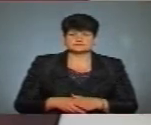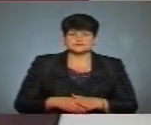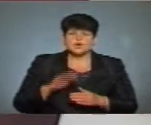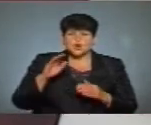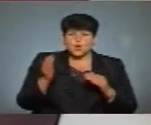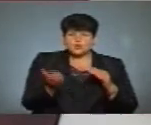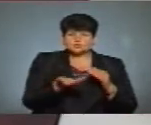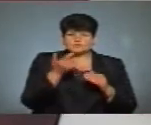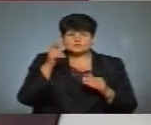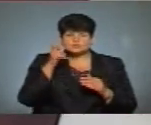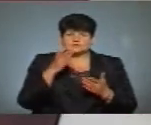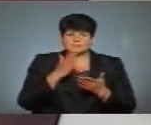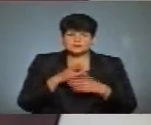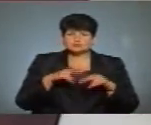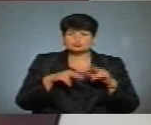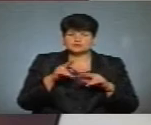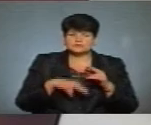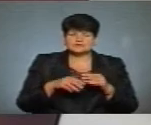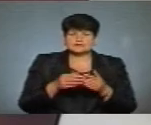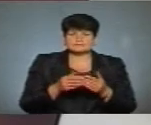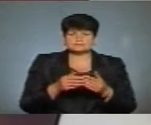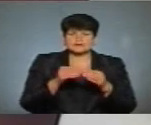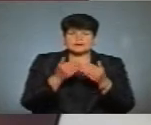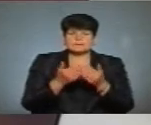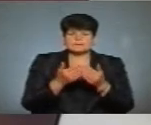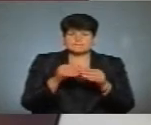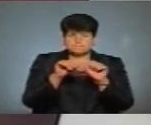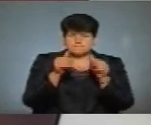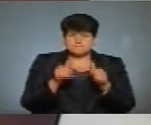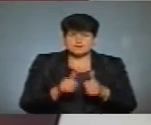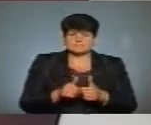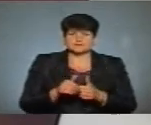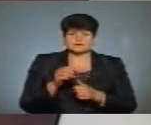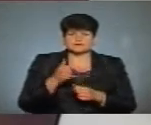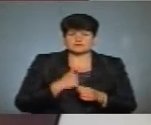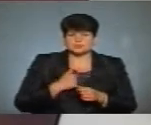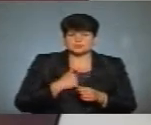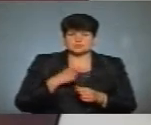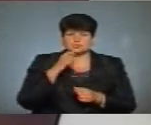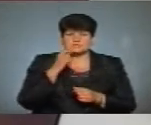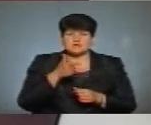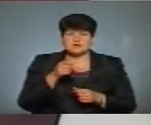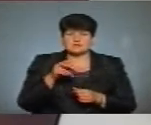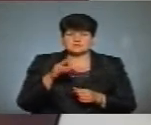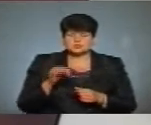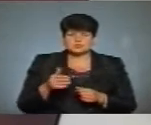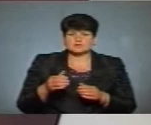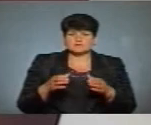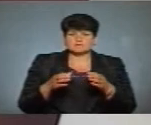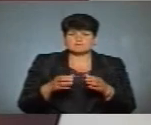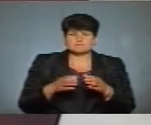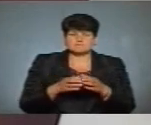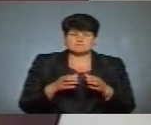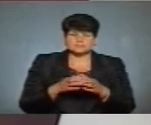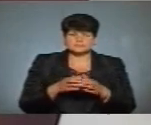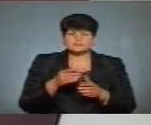Котловану Чорткові, де мали побудувати меморіал воїнам Української Галицької армії, засипають. Про це повідомив голова громадської організації «Альтернатива